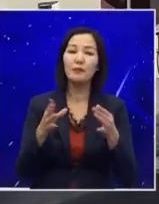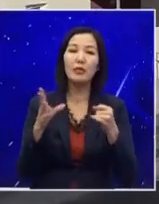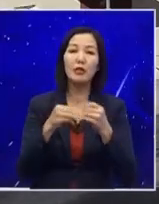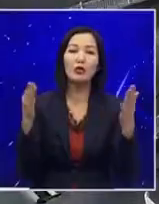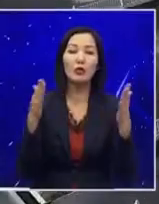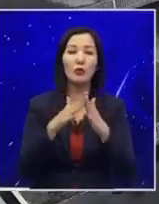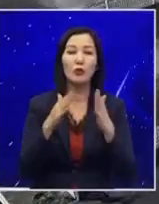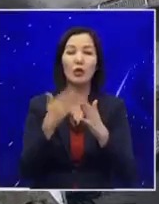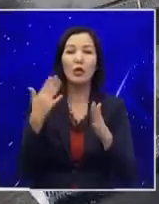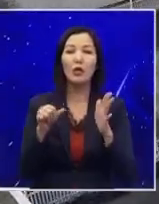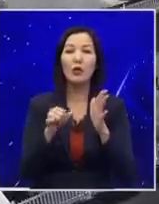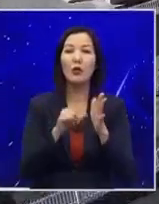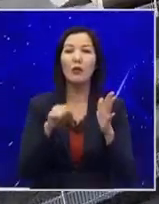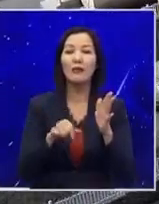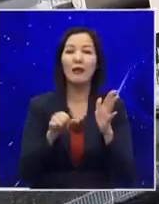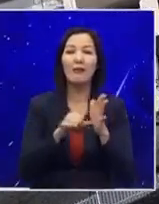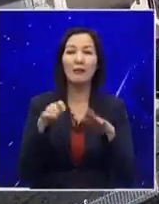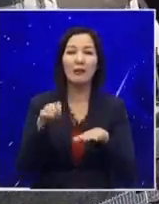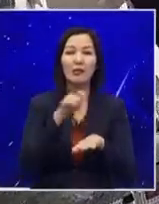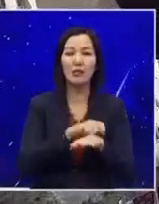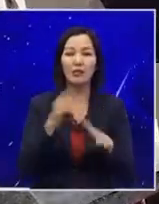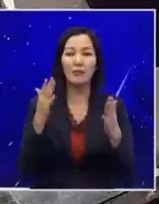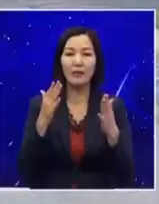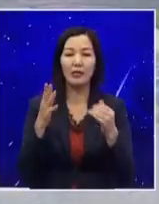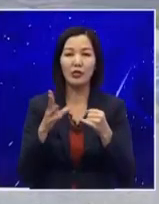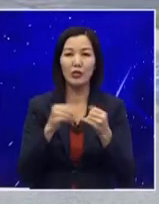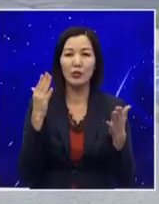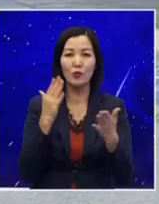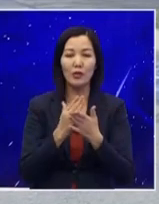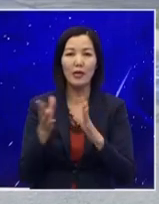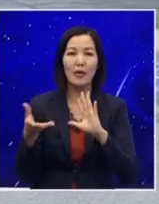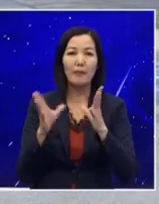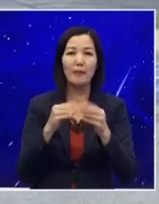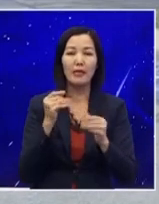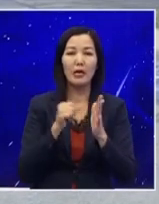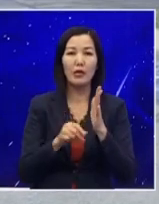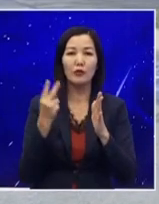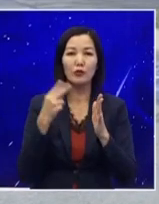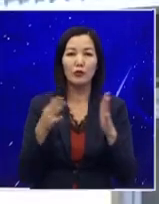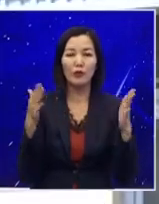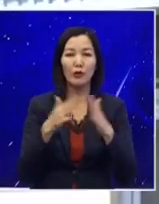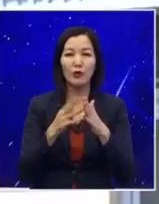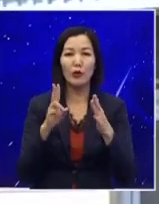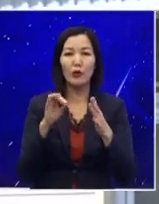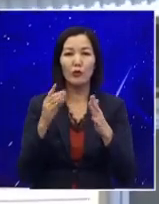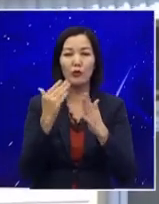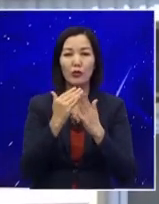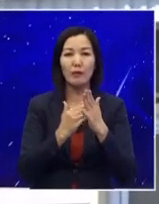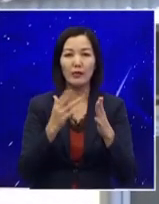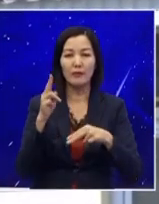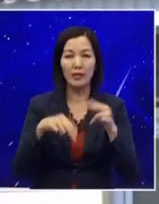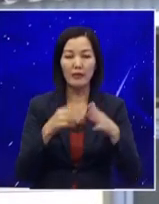қалашығы 56-да 6000 шаршы метр жерде орналасқан. Барлығы 620 үй бар. Нұрлы жер бағдарламасымен салынып